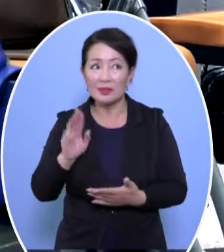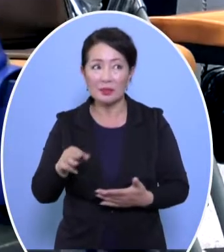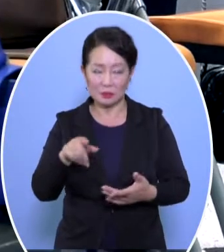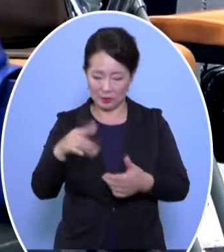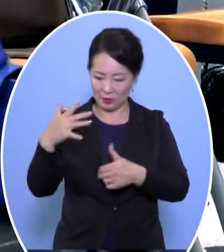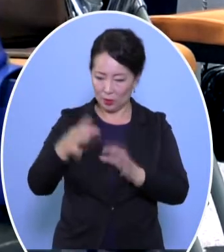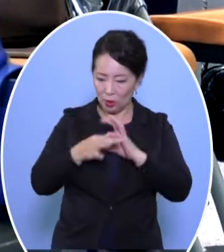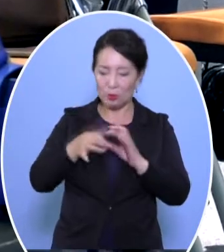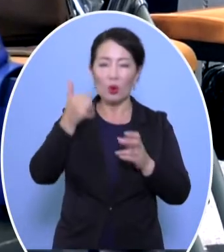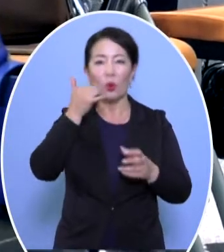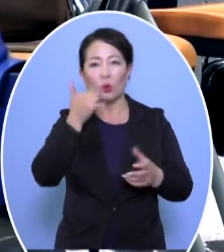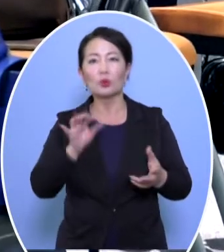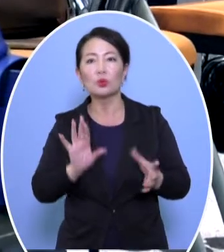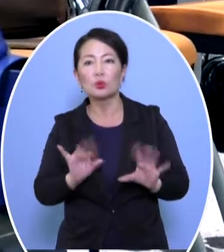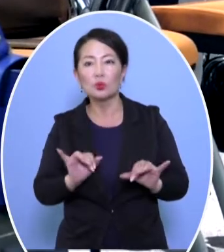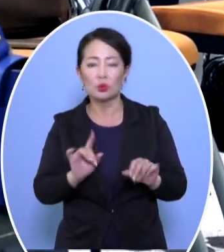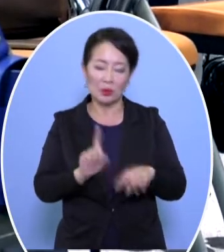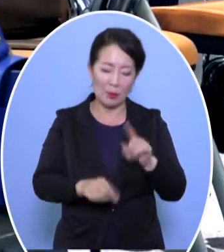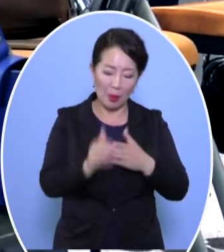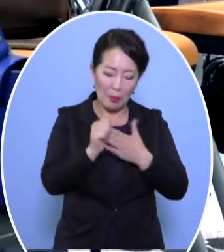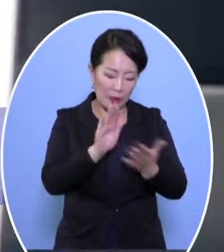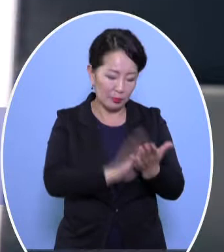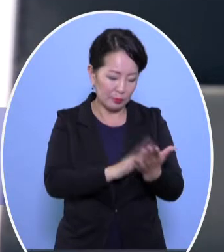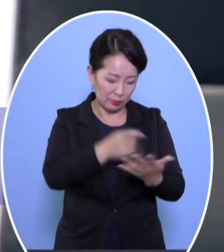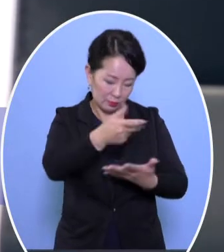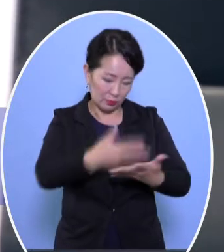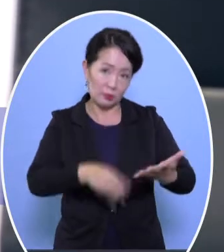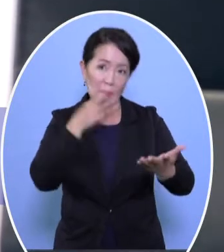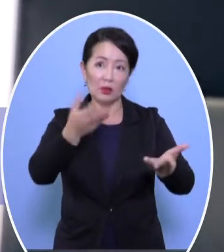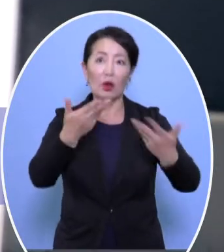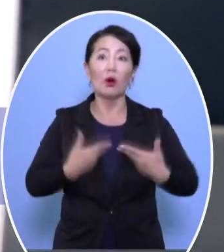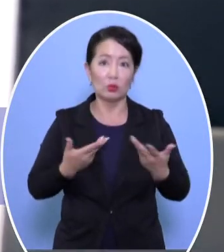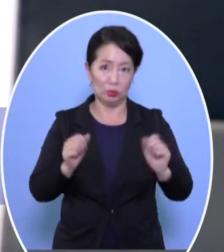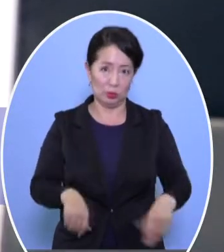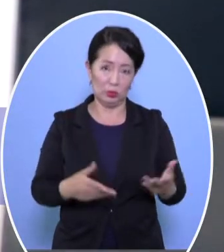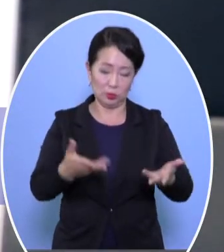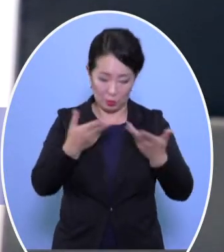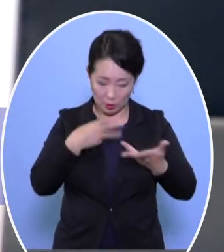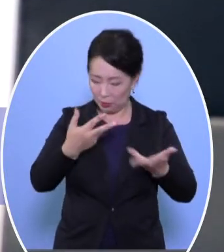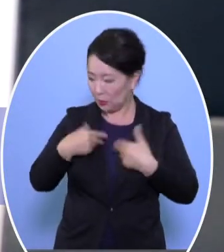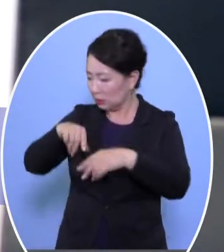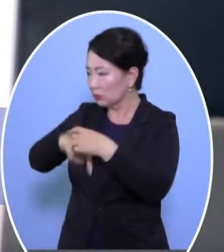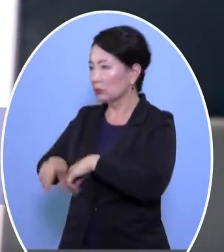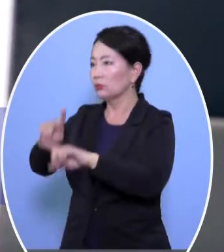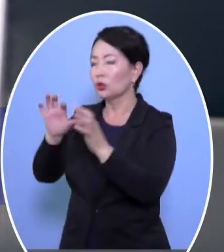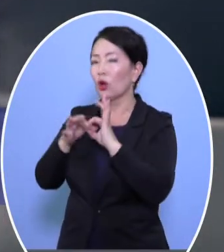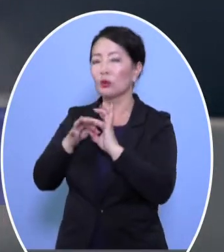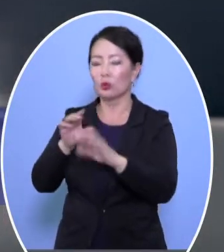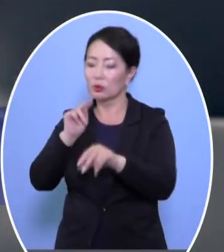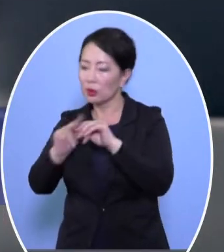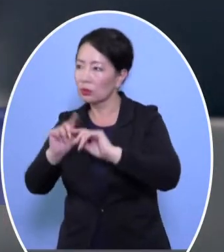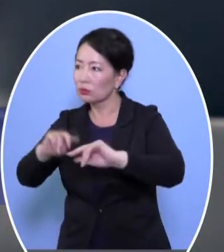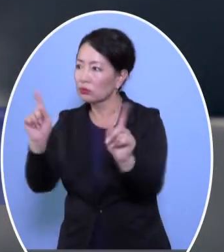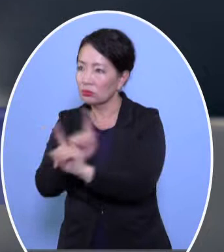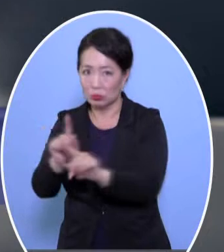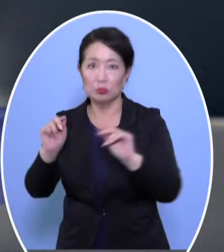Эндтэй холбоотой уцсны дугаар одоо танд байгаа ямар нотлох баримтын мэдээлэл вэ тэрийг л бидэрт өгч. Тэгээ бид нар тэрийг нь холбогд өөрснөө шугамар